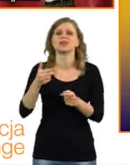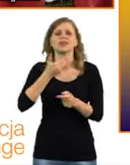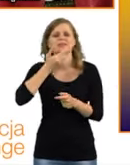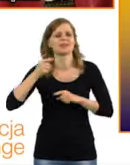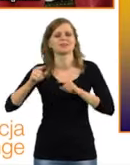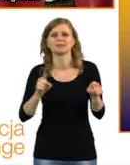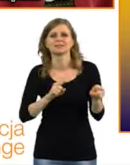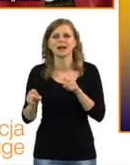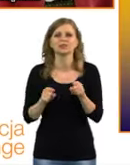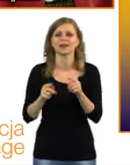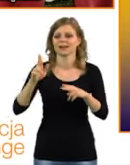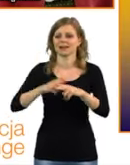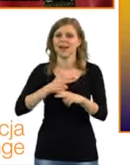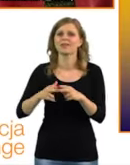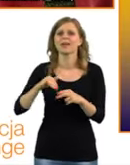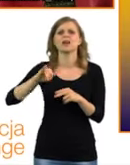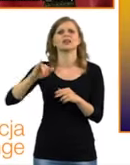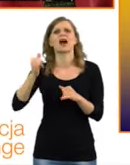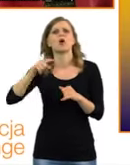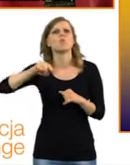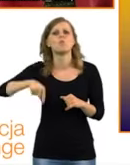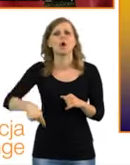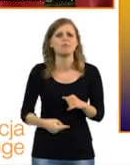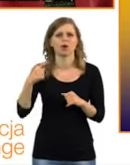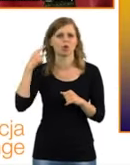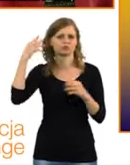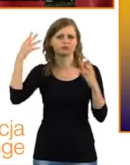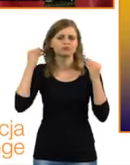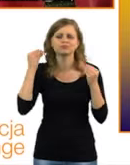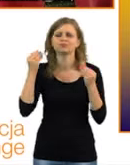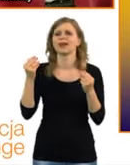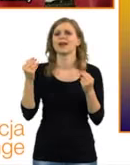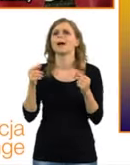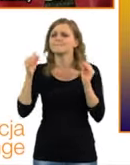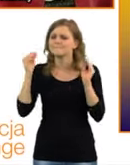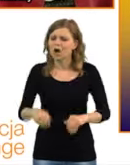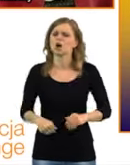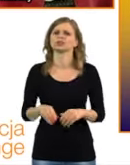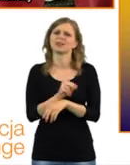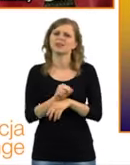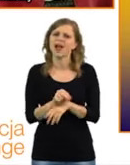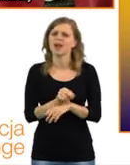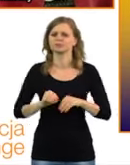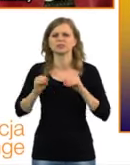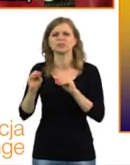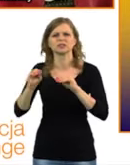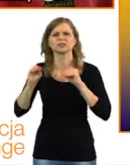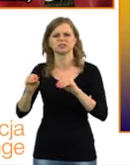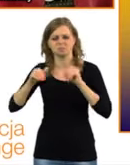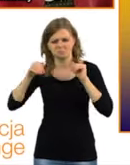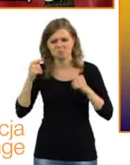stopnia czasu wystąpienia oraz rodzaju uszkodzenia słuchu można w terapii